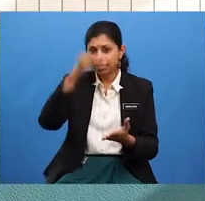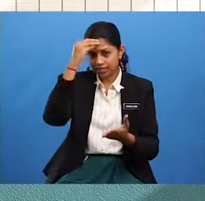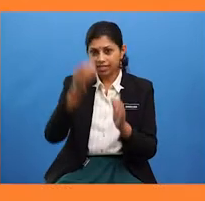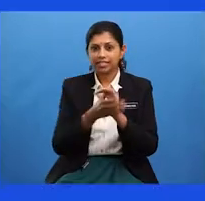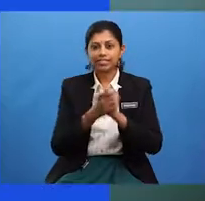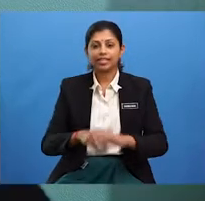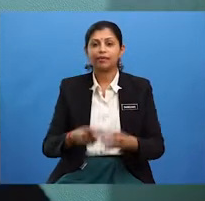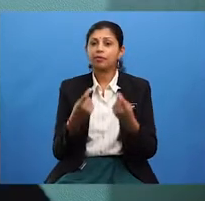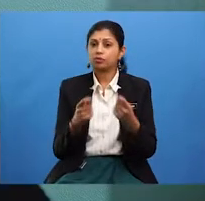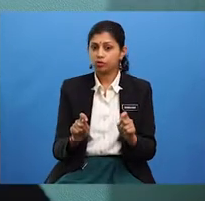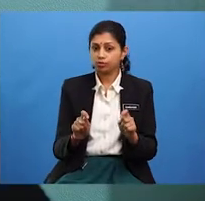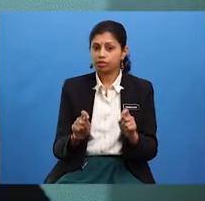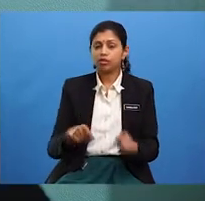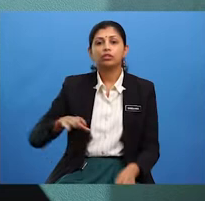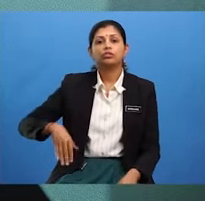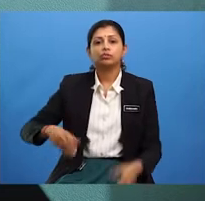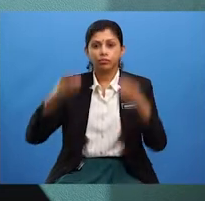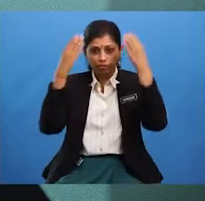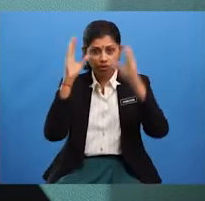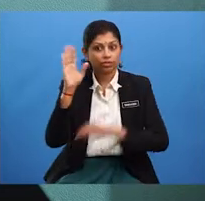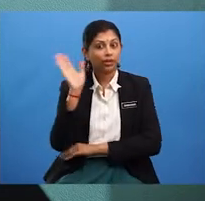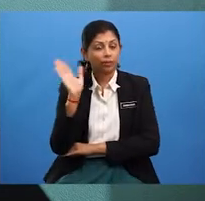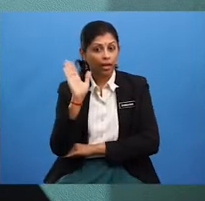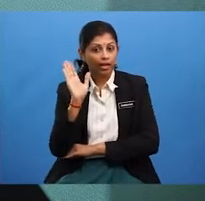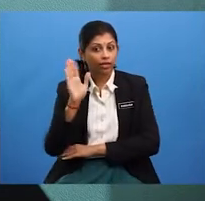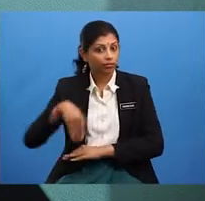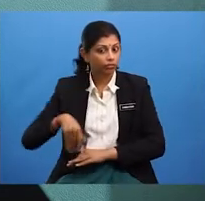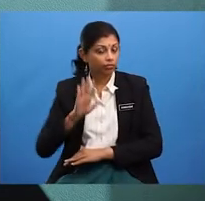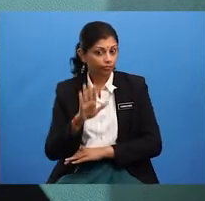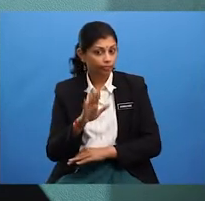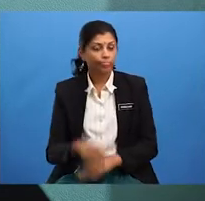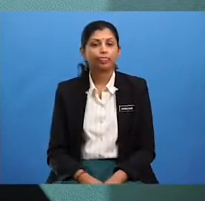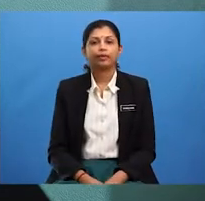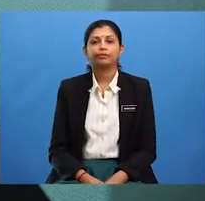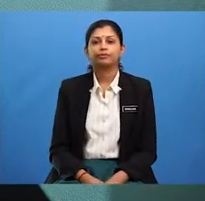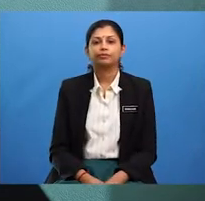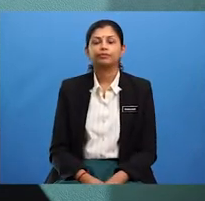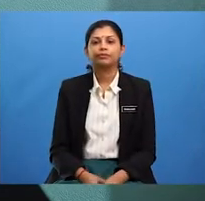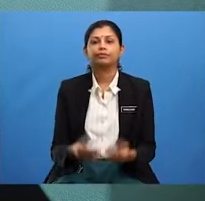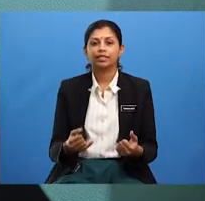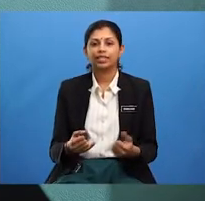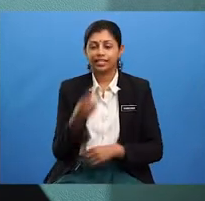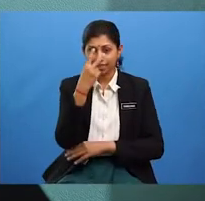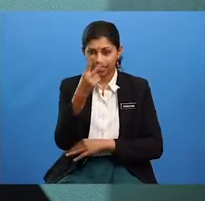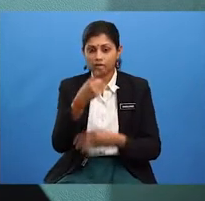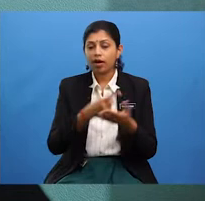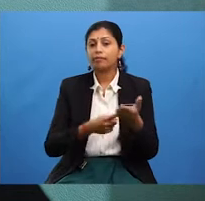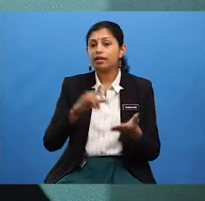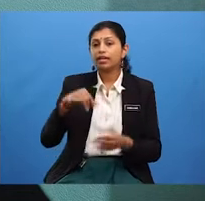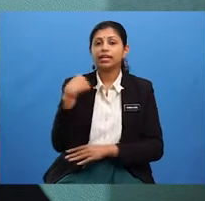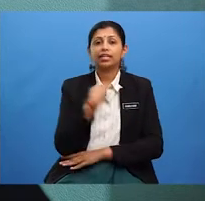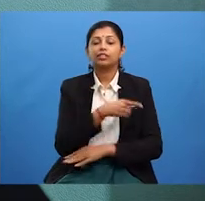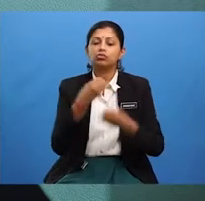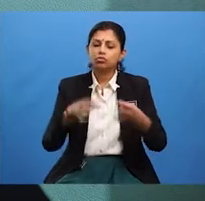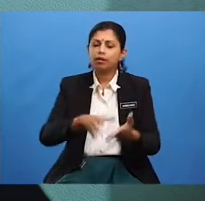mencuba! Sebelum cikgu menamatkan kelas kita pada hari ini, mari kita lihat senarai semak kandungan yang